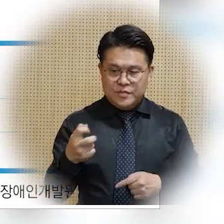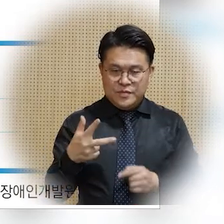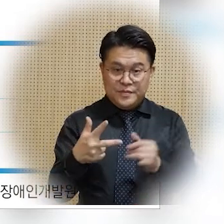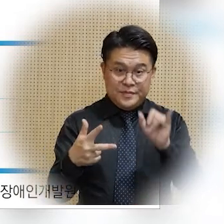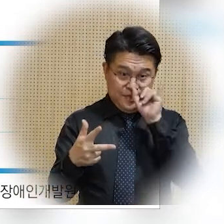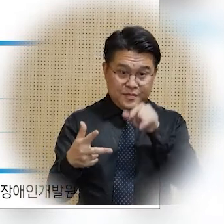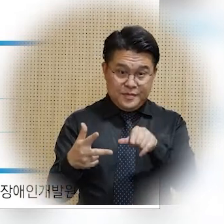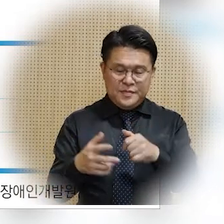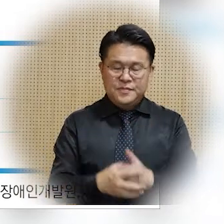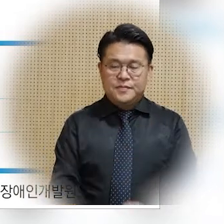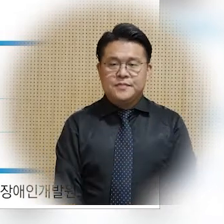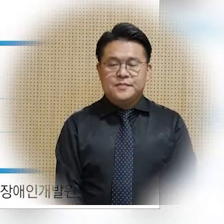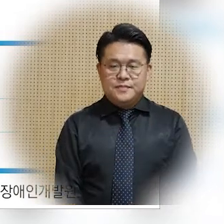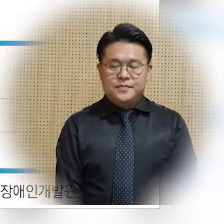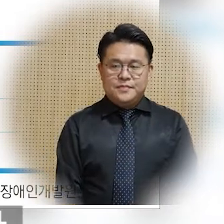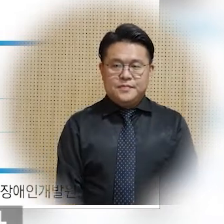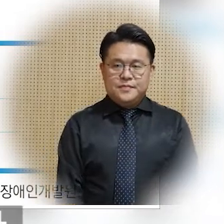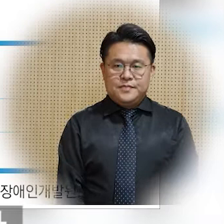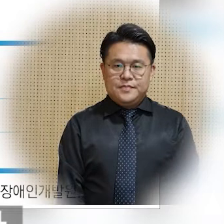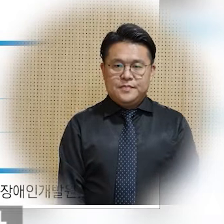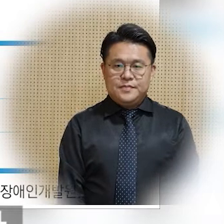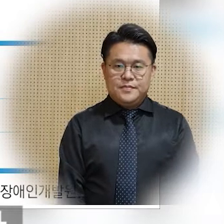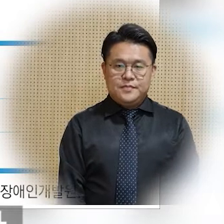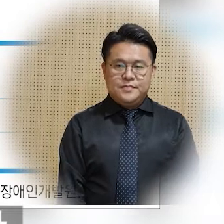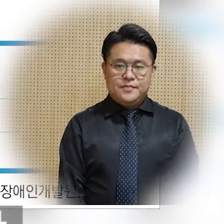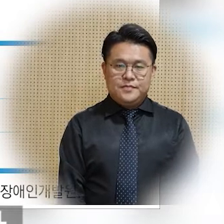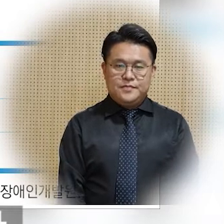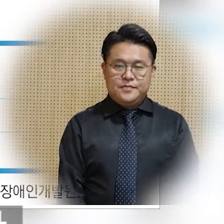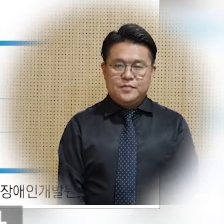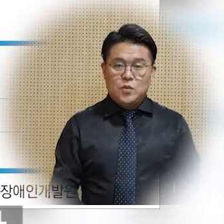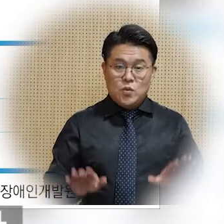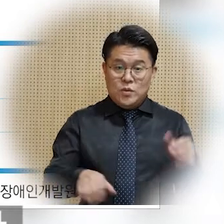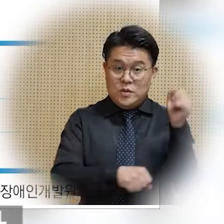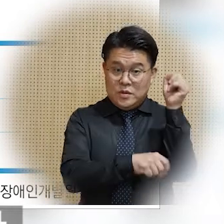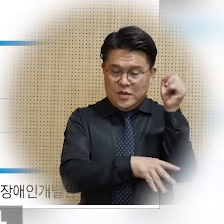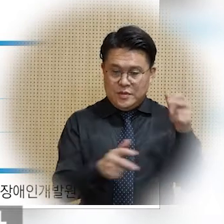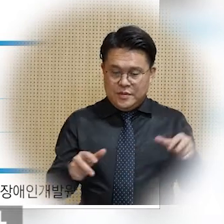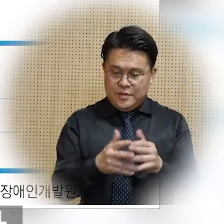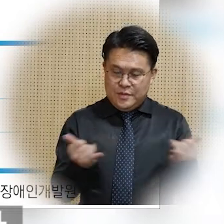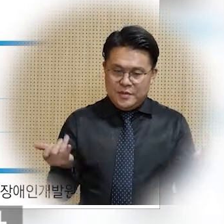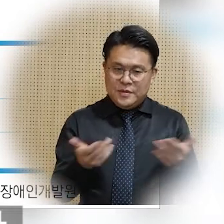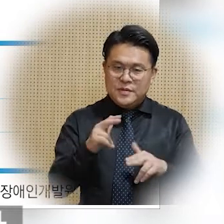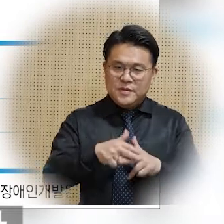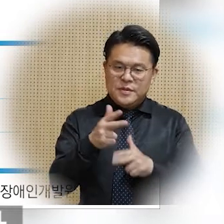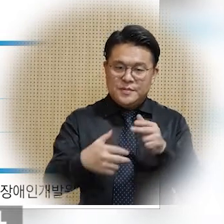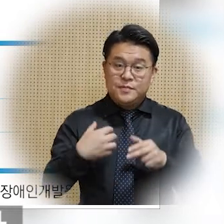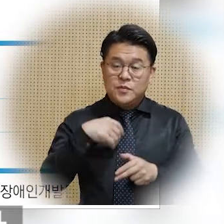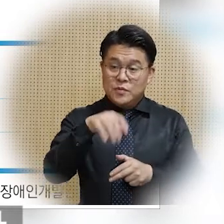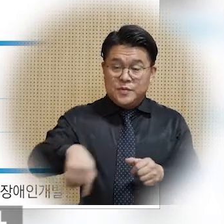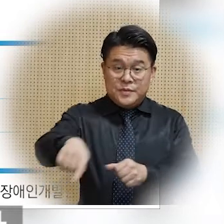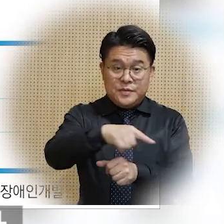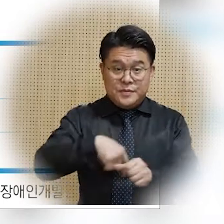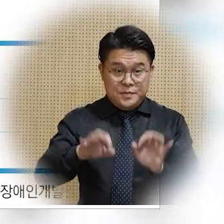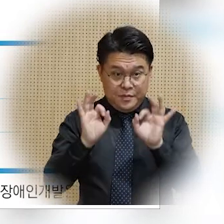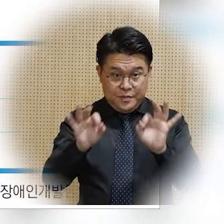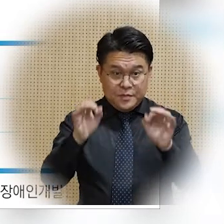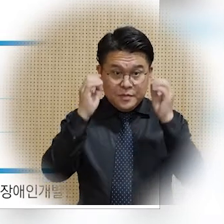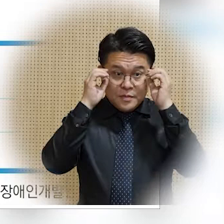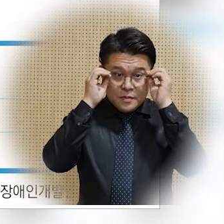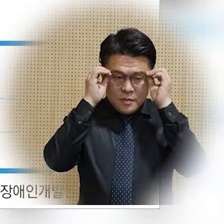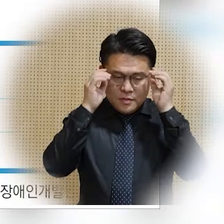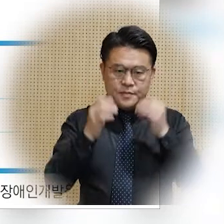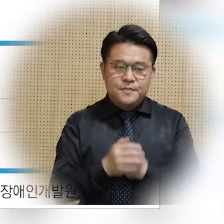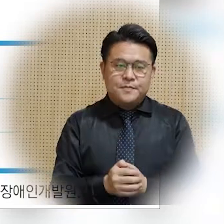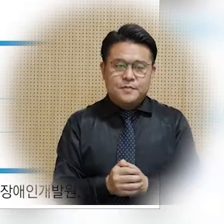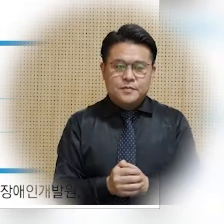수 있다, 이제 이렇게 되어 있습니다. 올해 기준으로 장애인 일자리 사업 수행 기간에 대한 현황을 한번 살펴보도록 하겠습니다. 네,